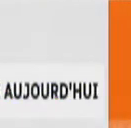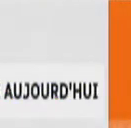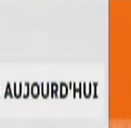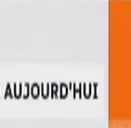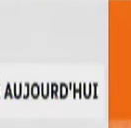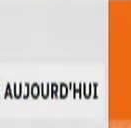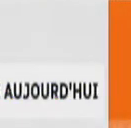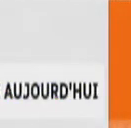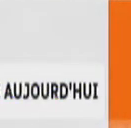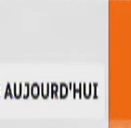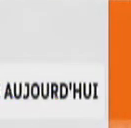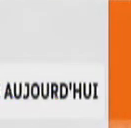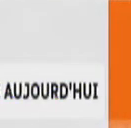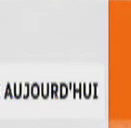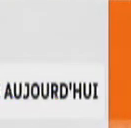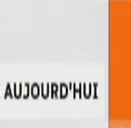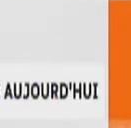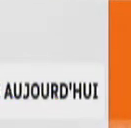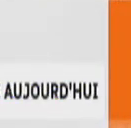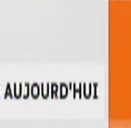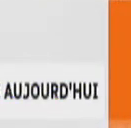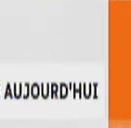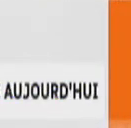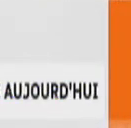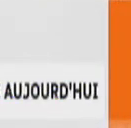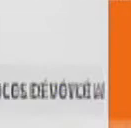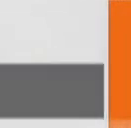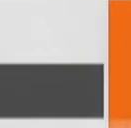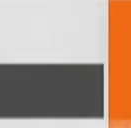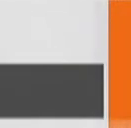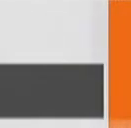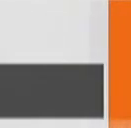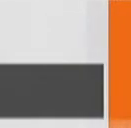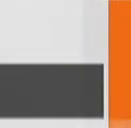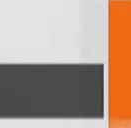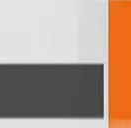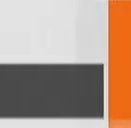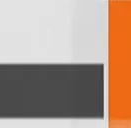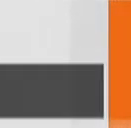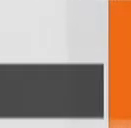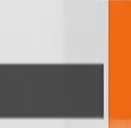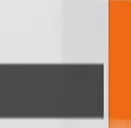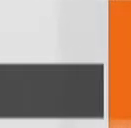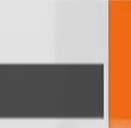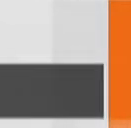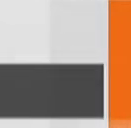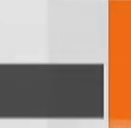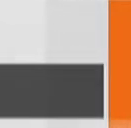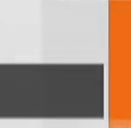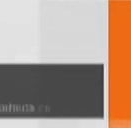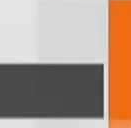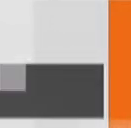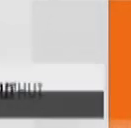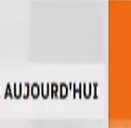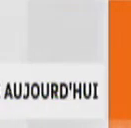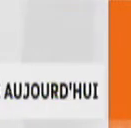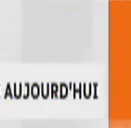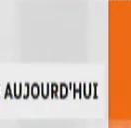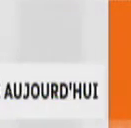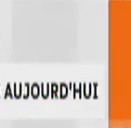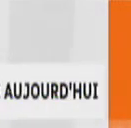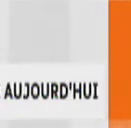cas scolaire. On comprend que la région de Montréal va être une région à part et que le reste du Québec sera l'autre région à part. Donc, ce qu'on entend